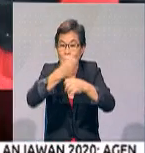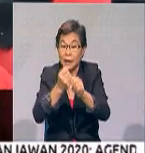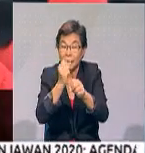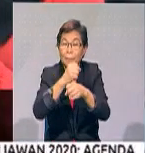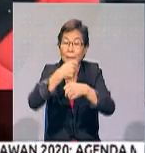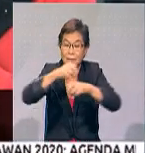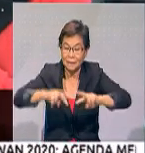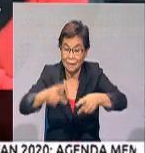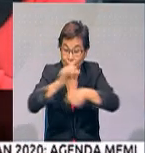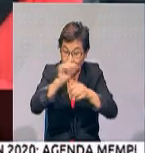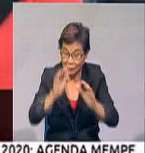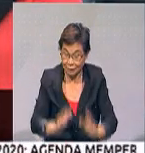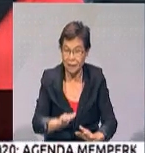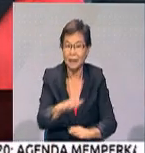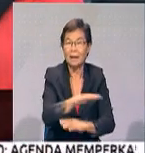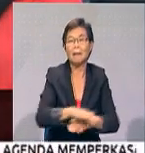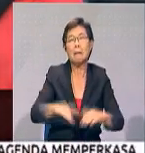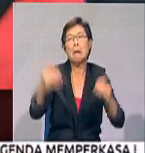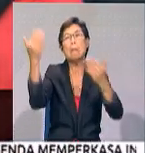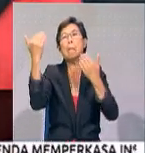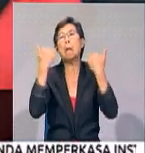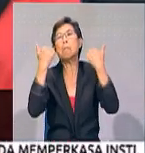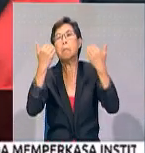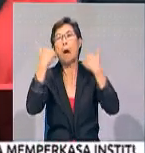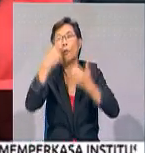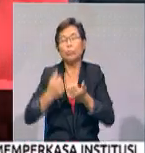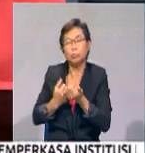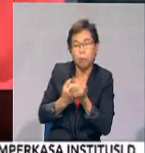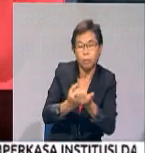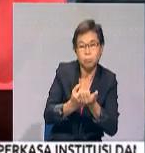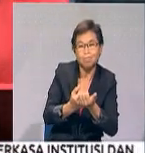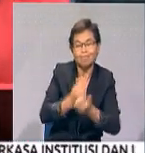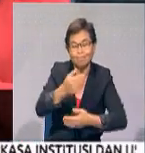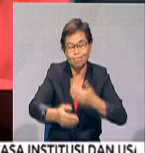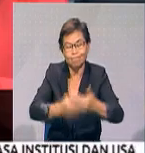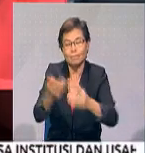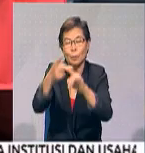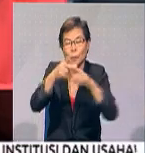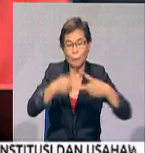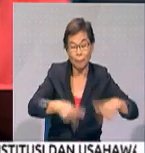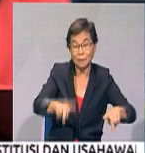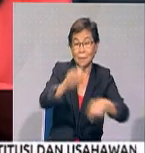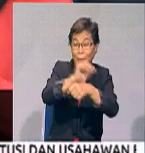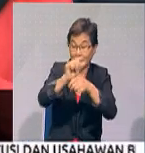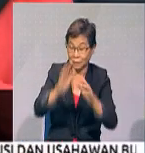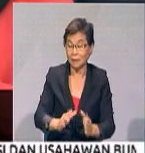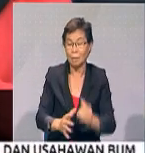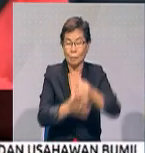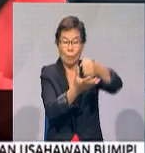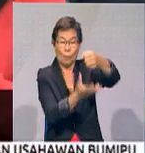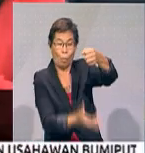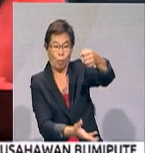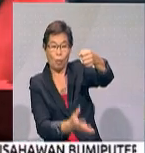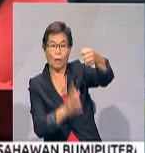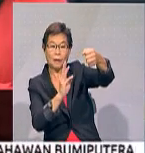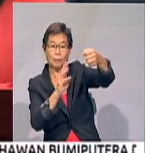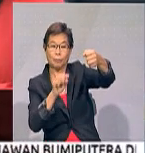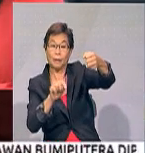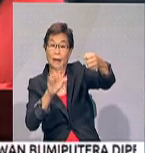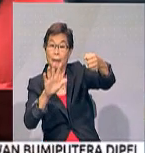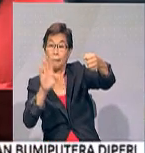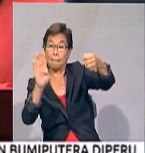insan daripada kalangan penganggur untuk menyumbang secara produktif kepada pasaran buruh. Peruntukannya